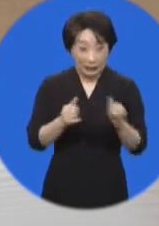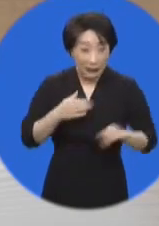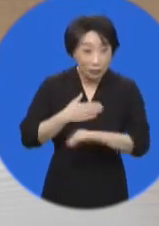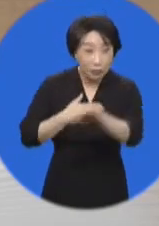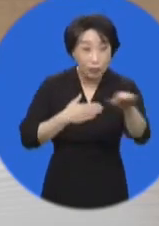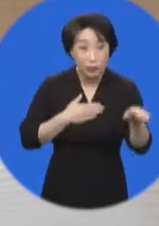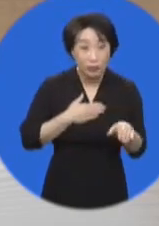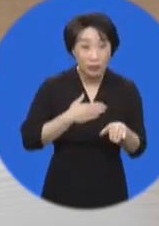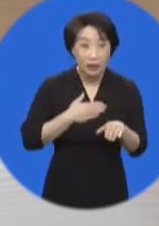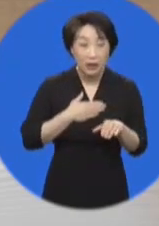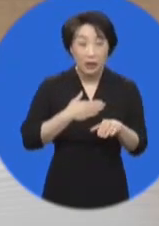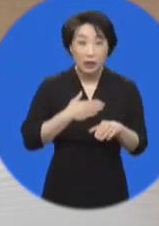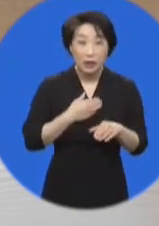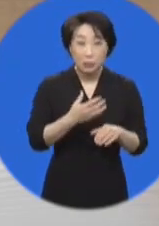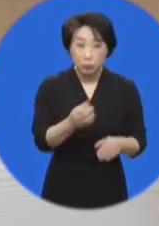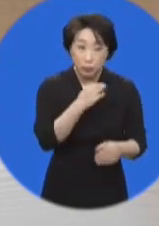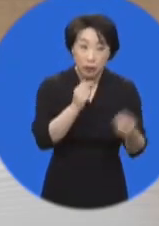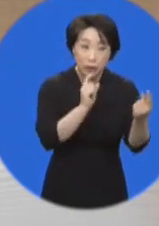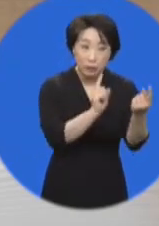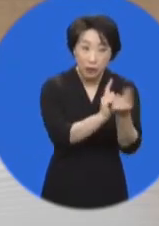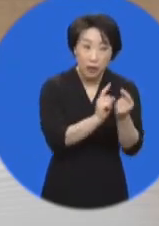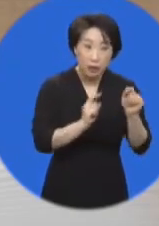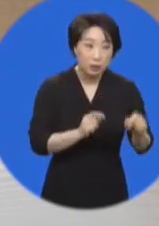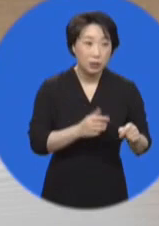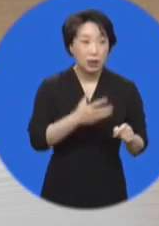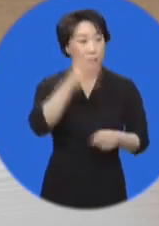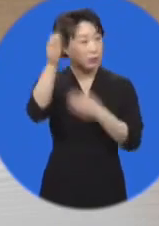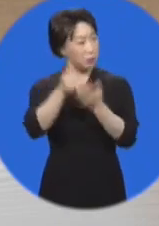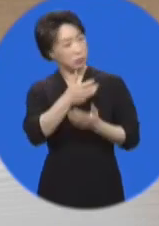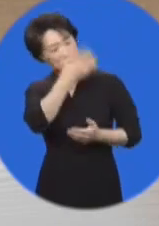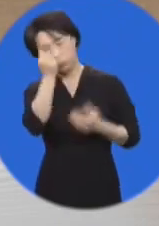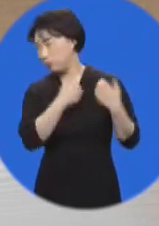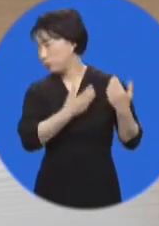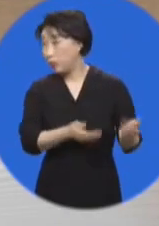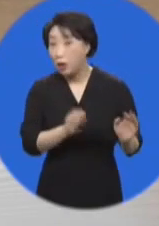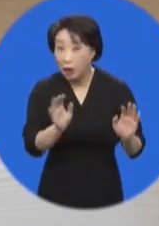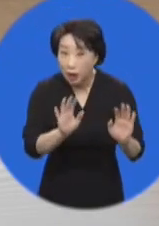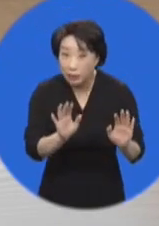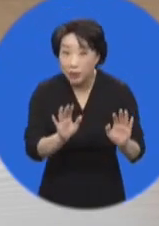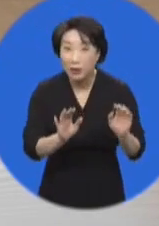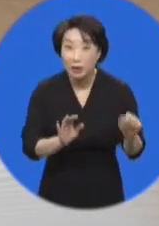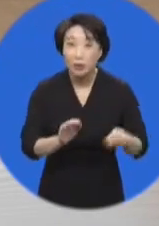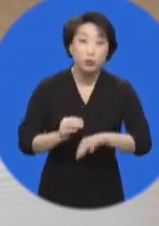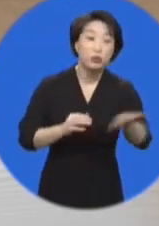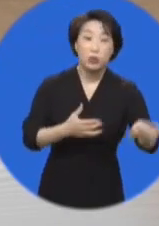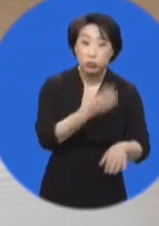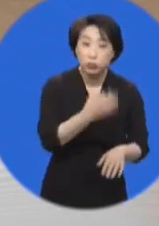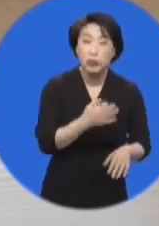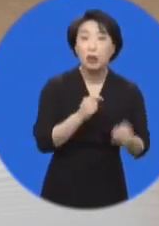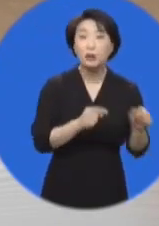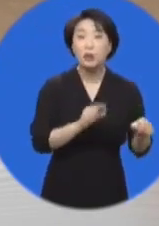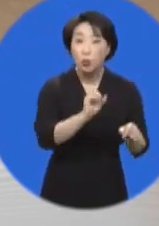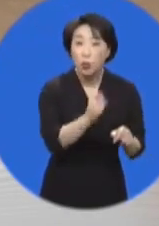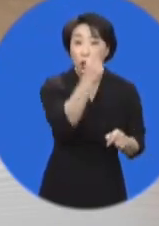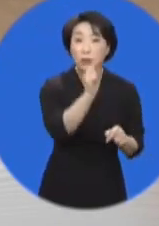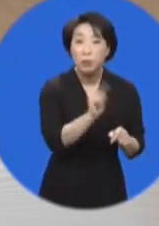인간이 당하는 불행을 방관하지 않는데 그 불행이 어디서 오느냐?